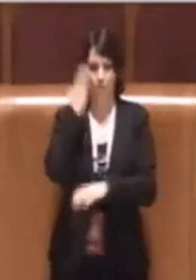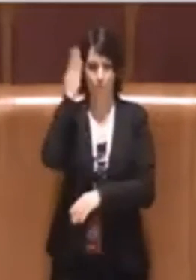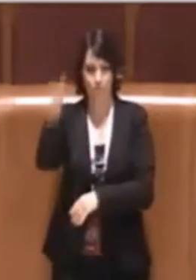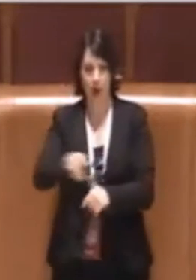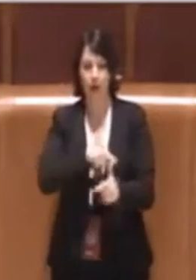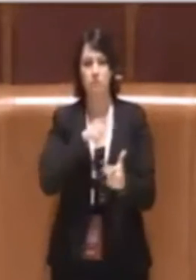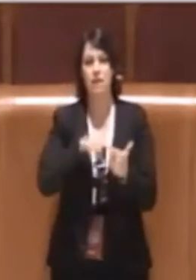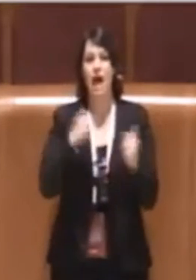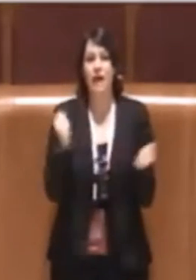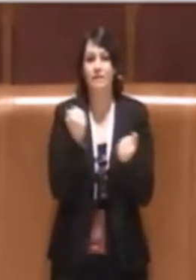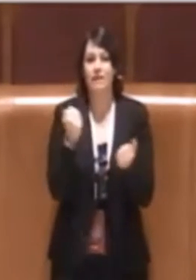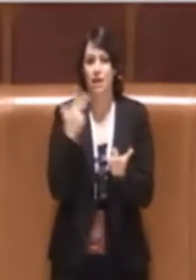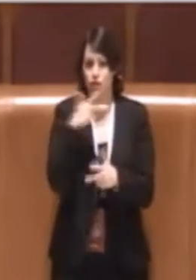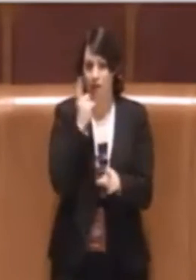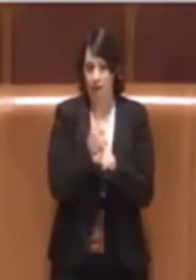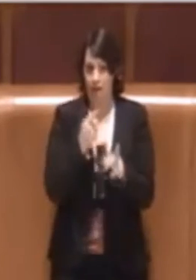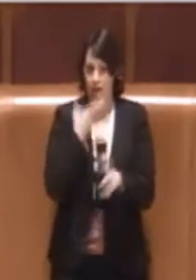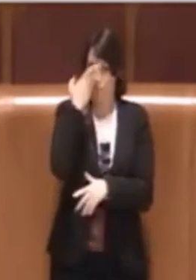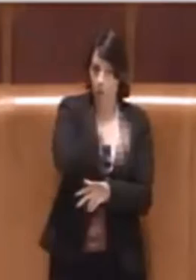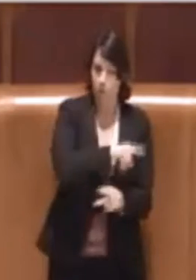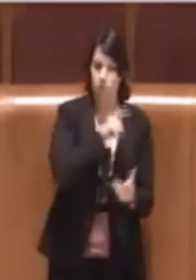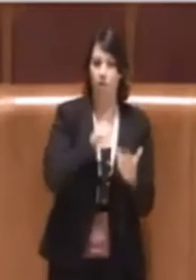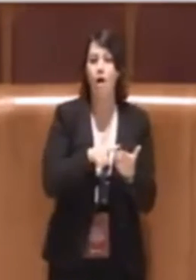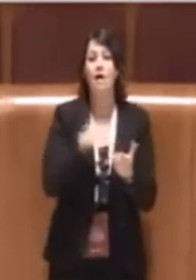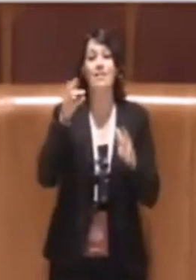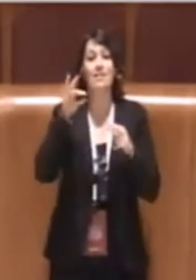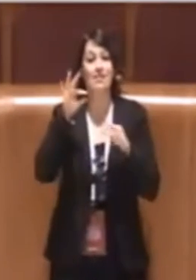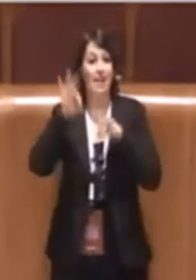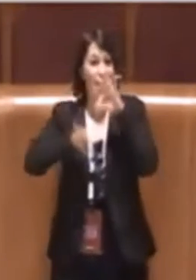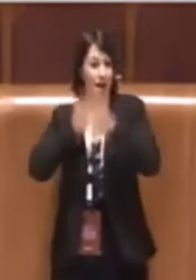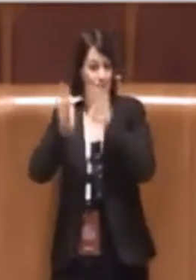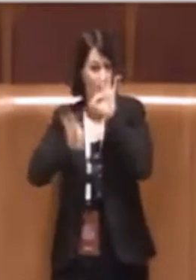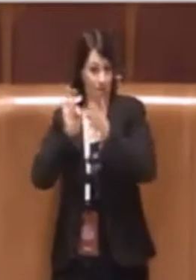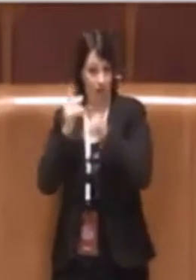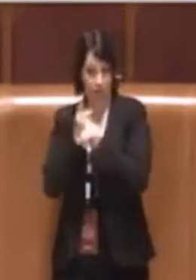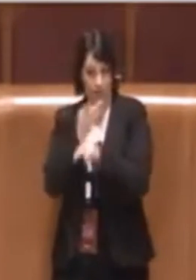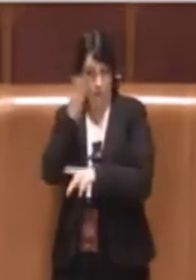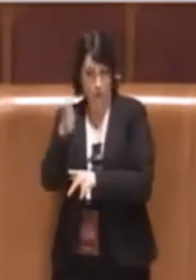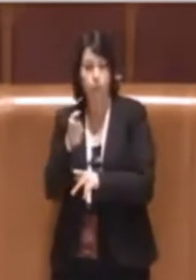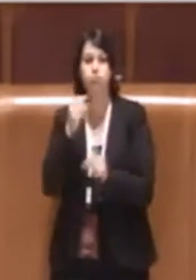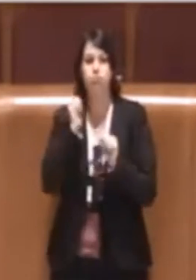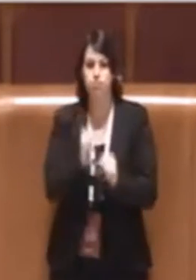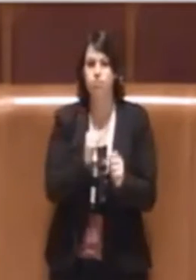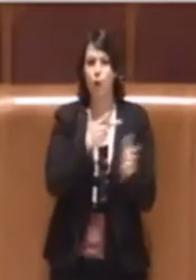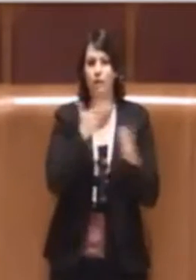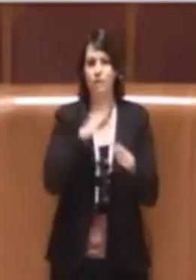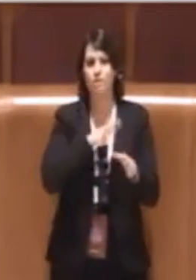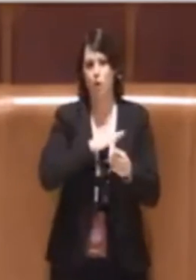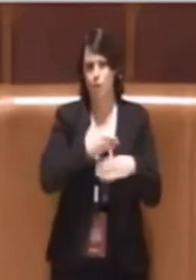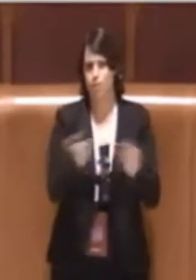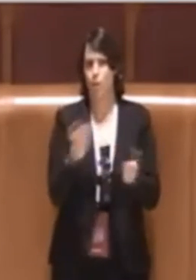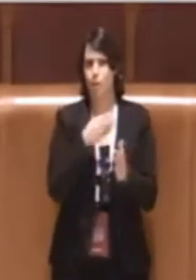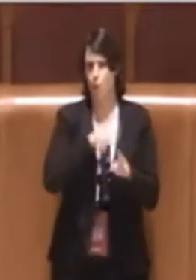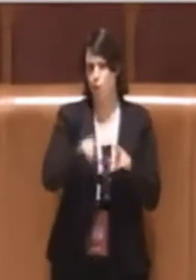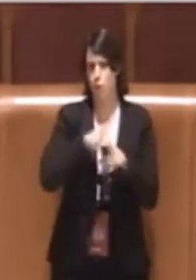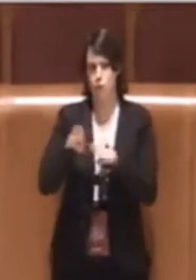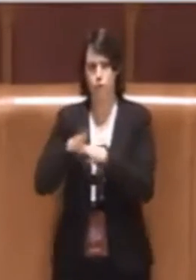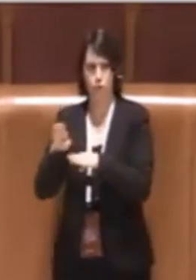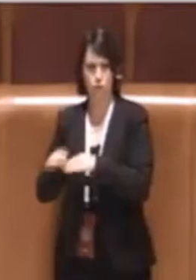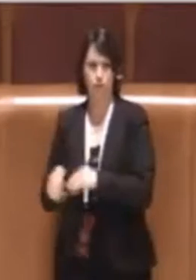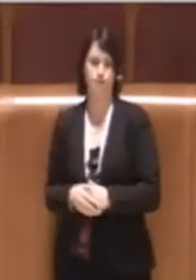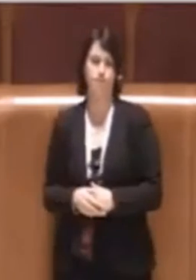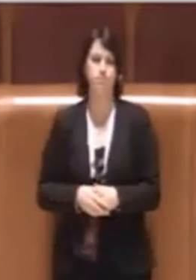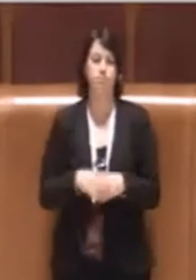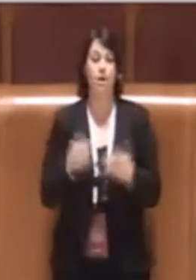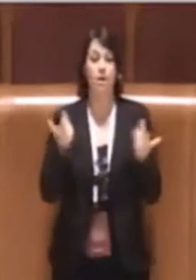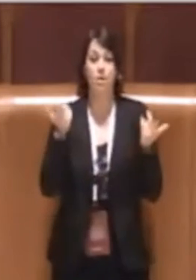per le terapie. C'è anche da dire, secondo me è importante sottolinearlo, soprattutto per rispondere alle polemiche che ho visto negli